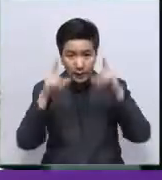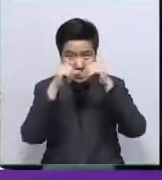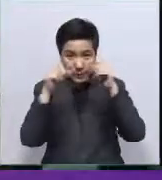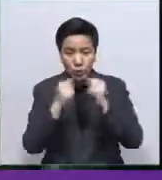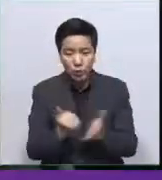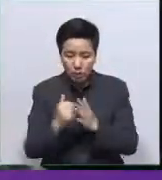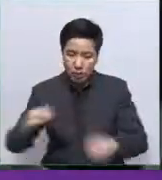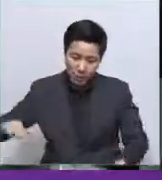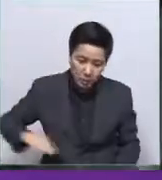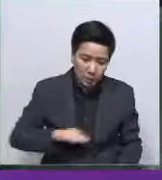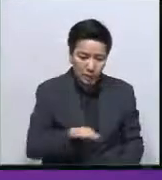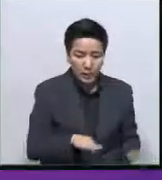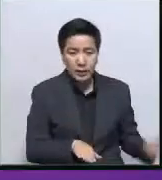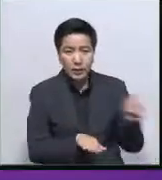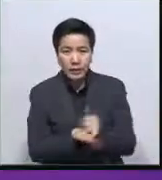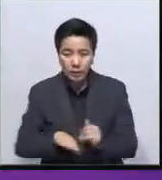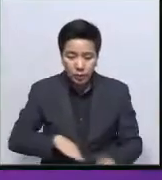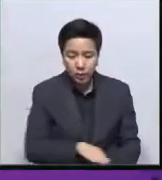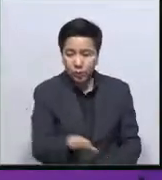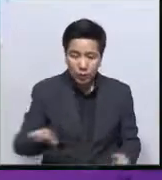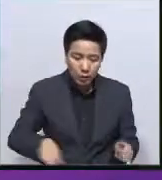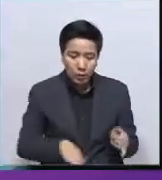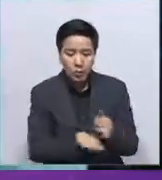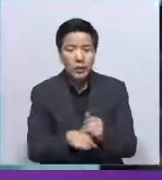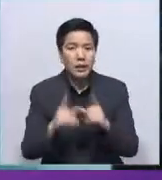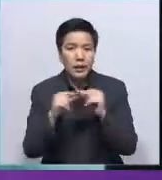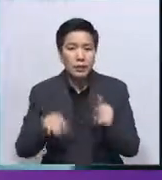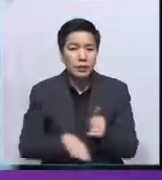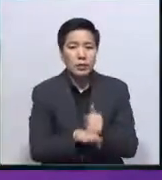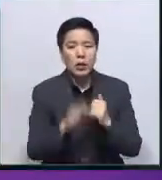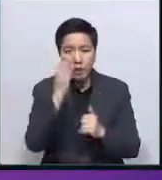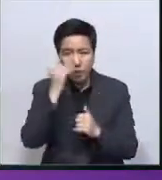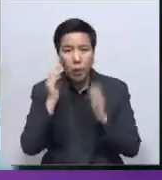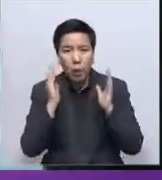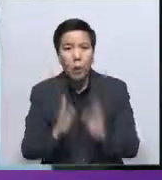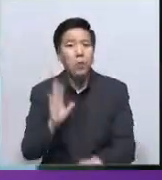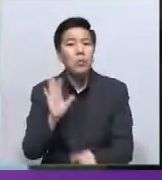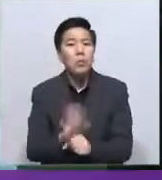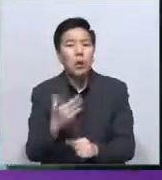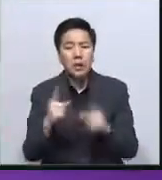ะคะให้เข้ามารับผู้โดยสารภายในสถานีขนส่งด้วยเนื่องจากว่าที่ผ่านมานั้นยังค